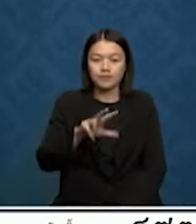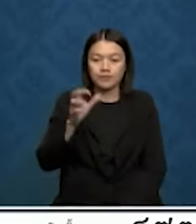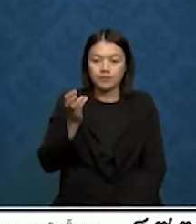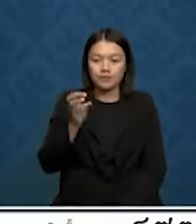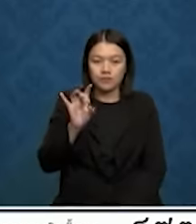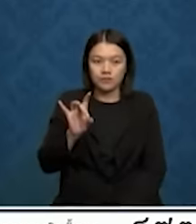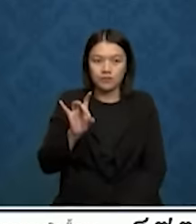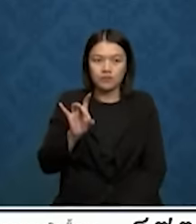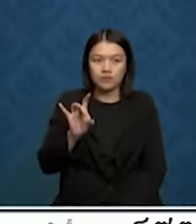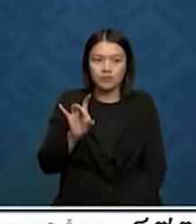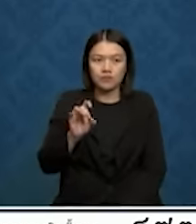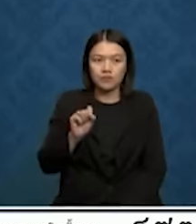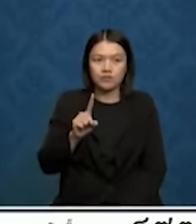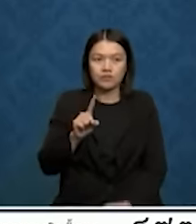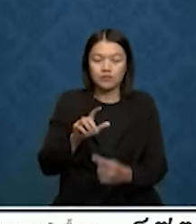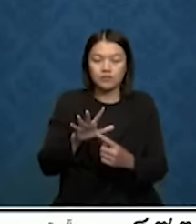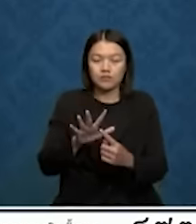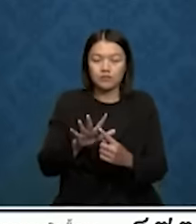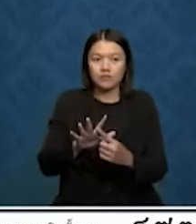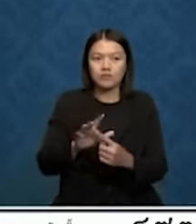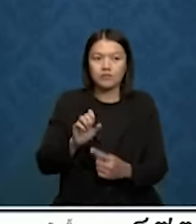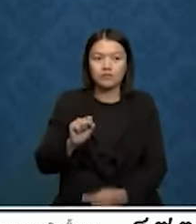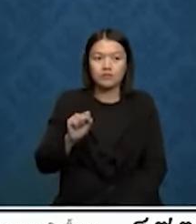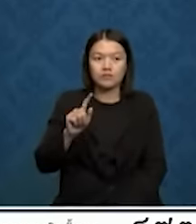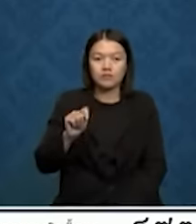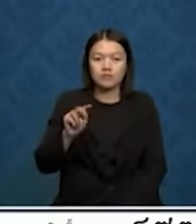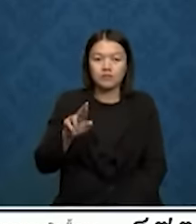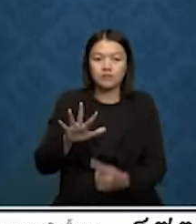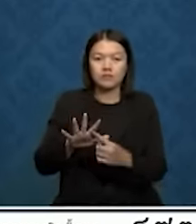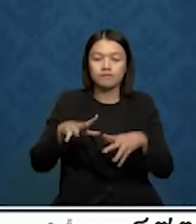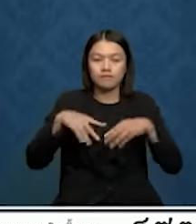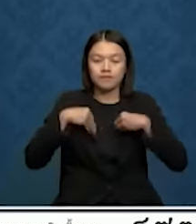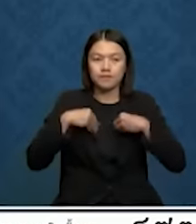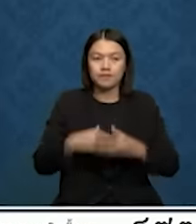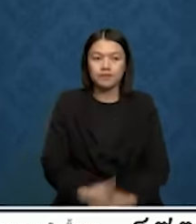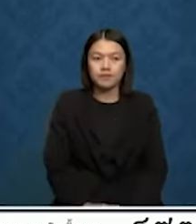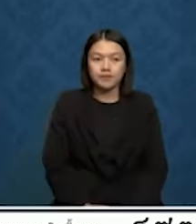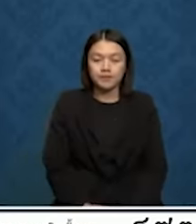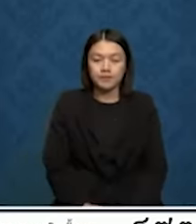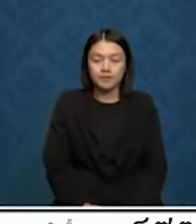368นายศาสตราศรีปาน เห็นชอบครับ